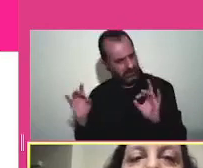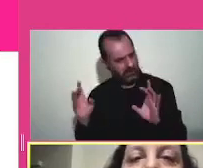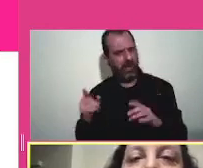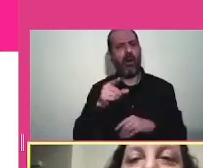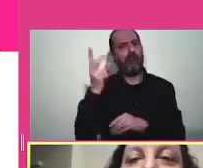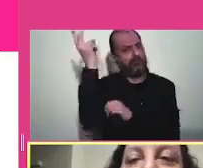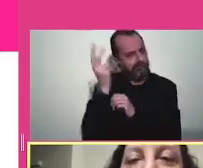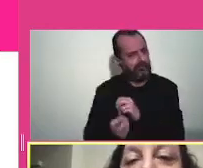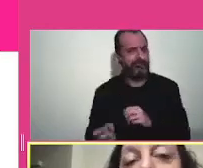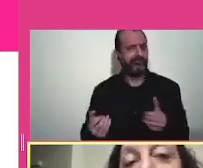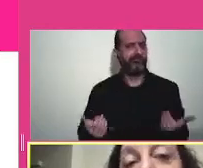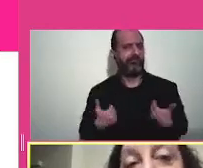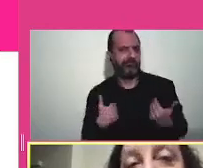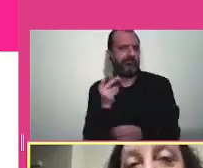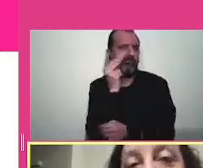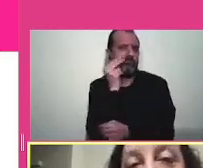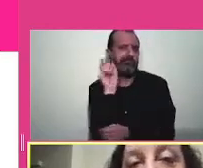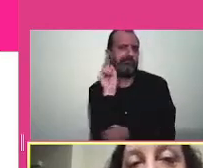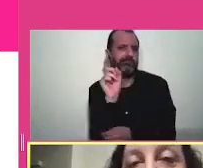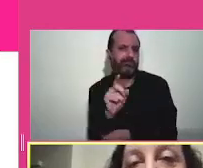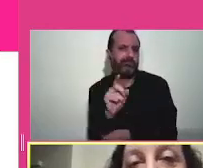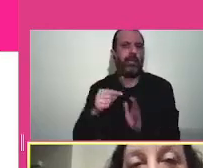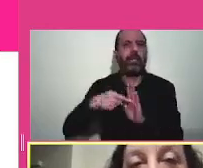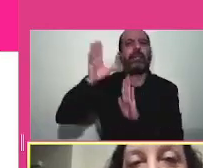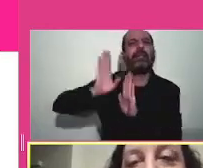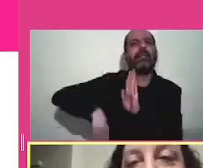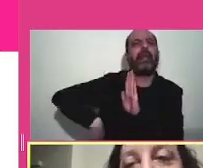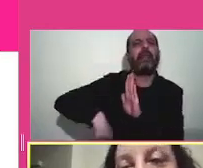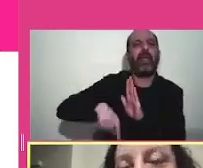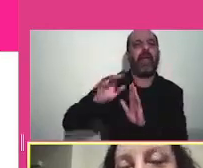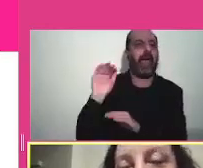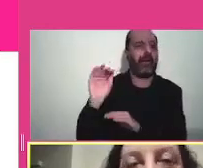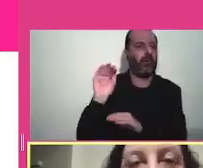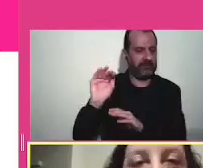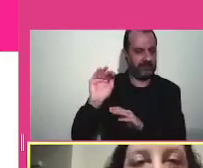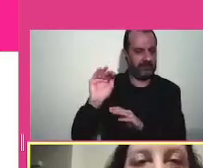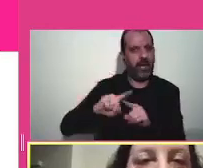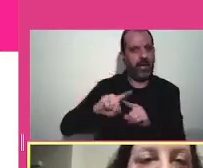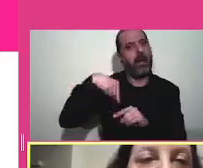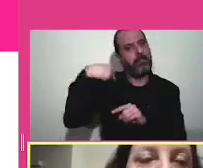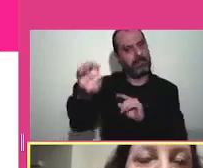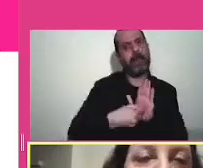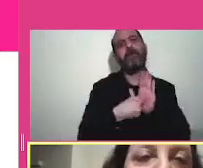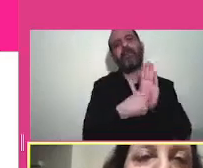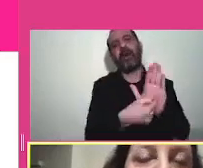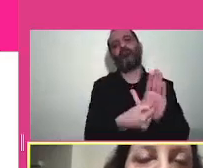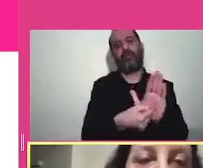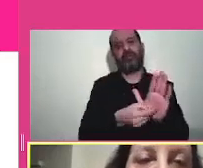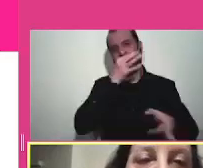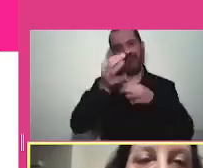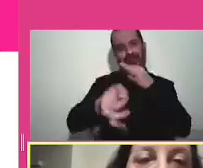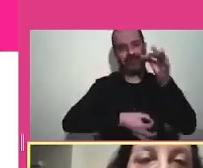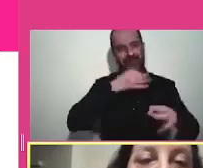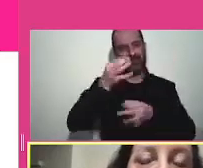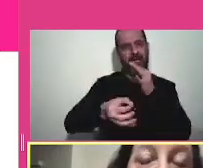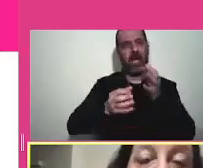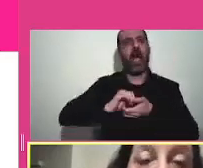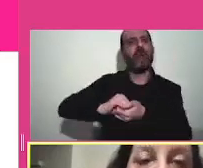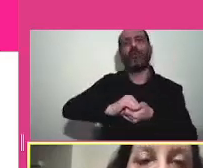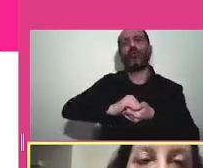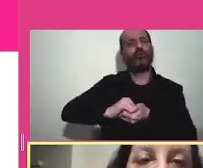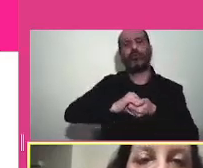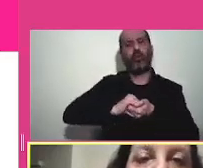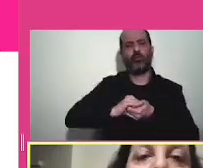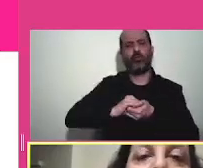παίξετε. Πάμε μια τελευταία ερώτηση, μια που έχουμε αρχίσει, και να πάμε μετά στις παρουσιάσεις από το Σύλλογο, από το